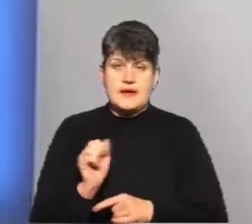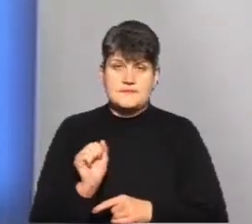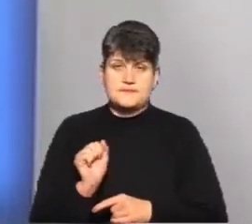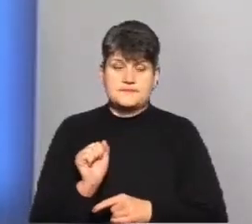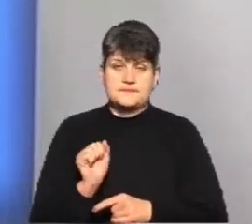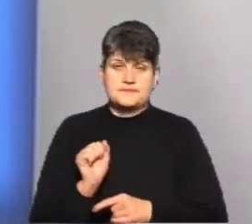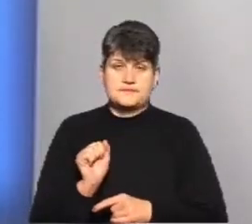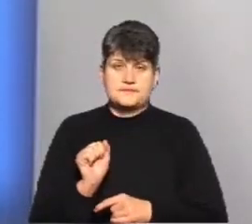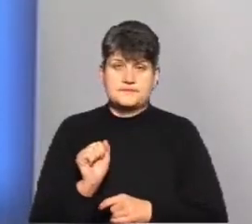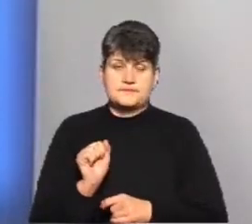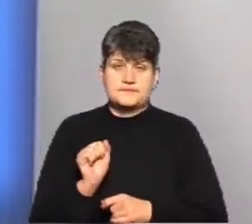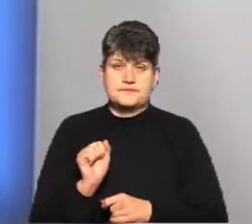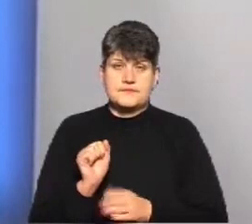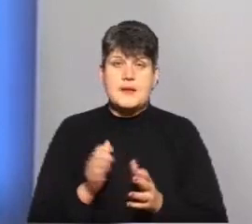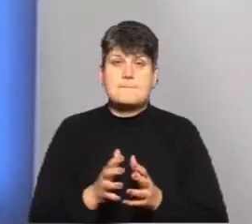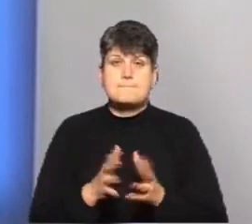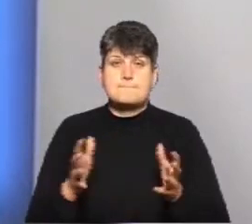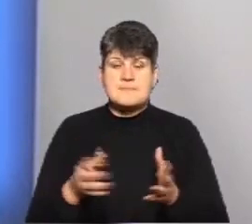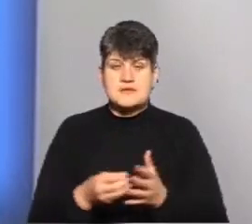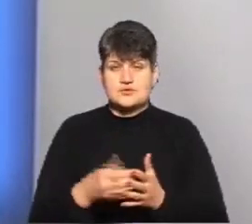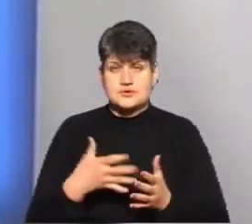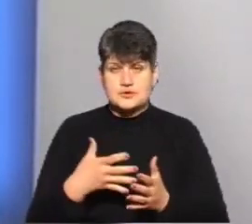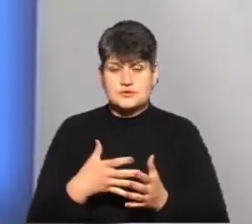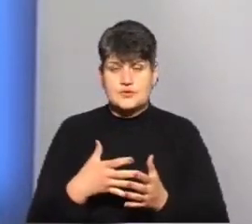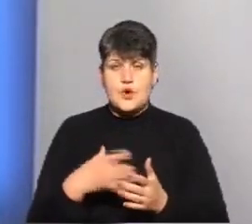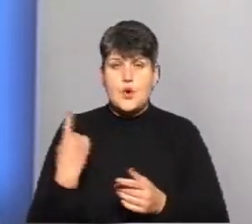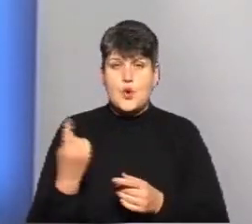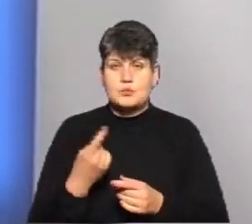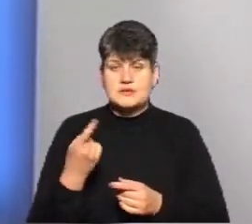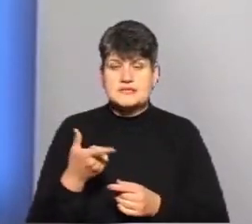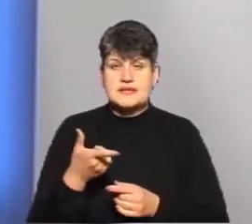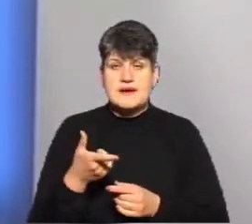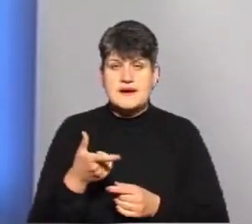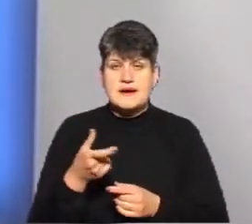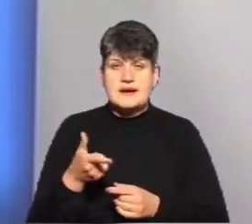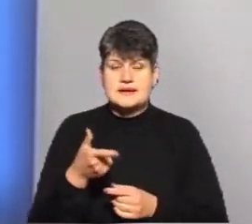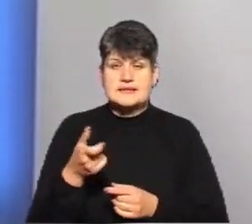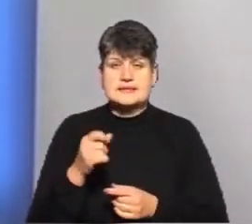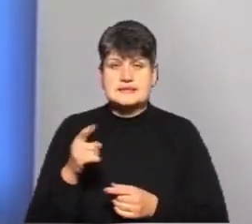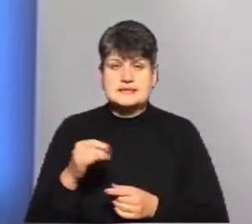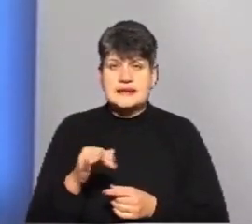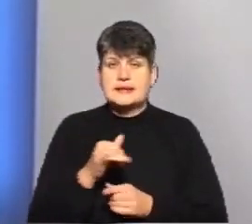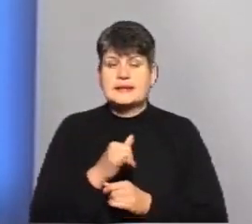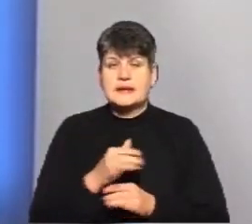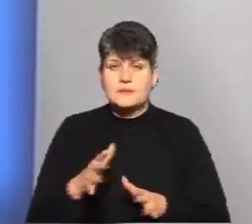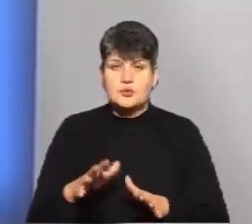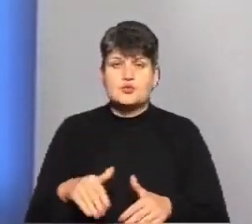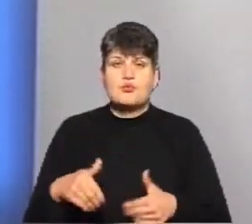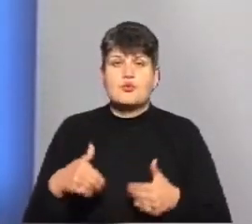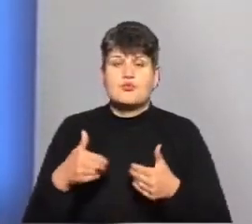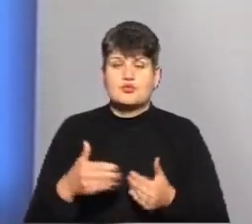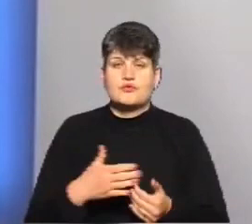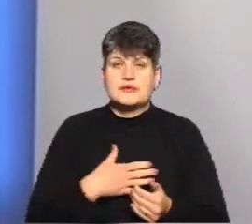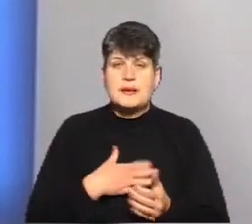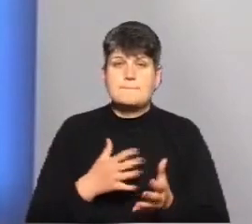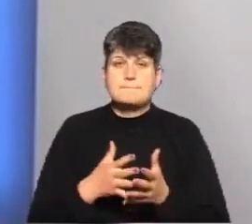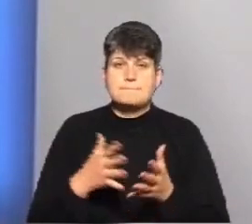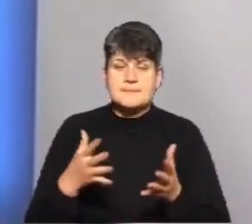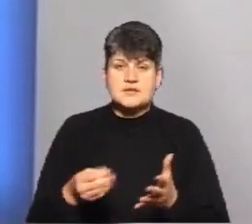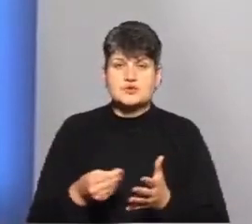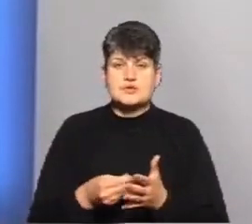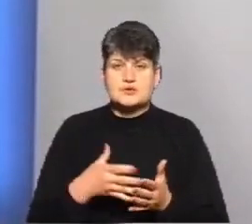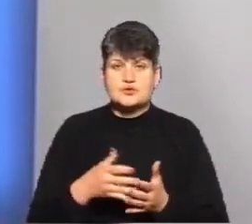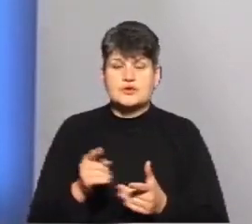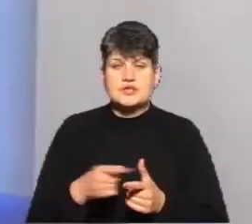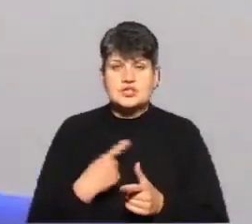на більшу ціну. Тобто обласні гази не можуть пропонувати нам більшу ціну, чим